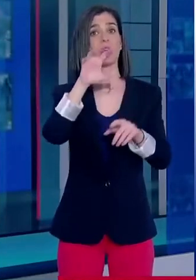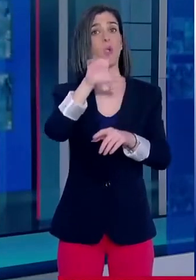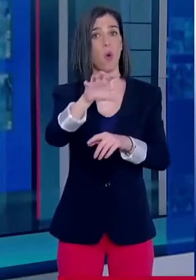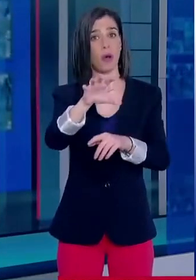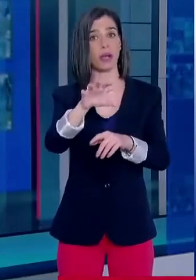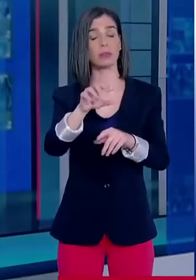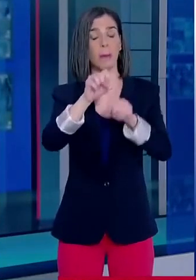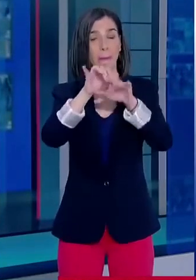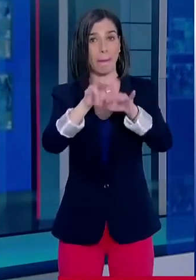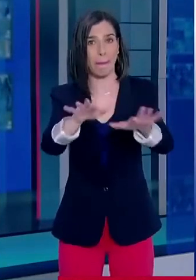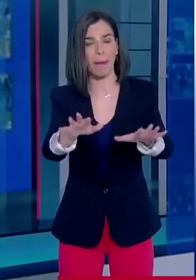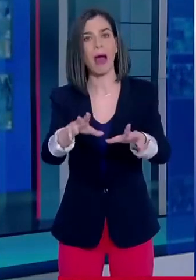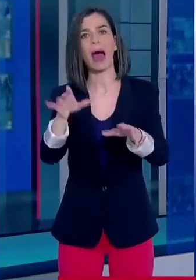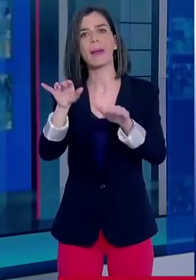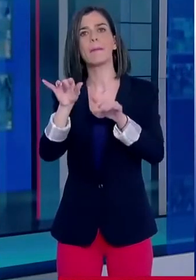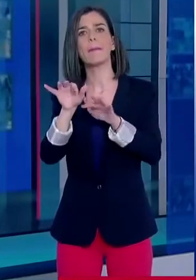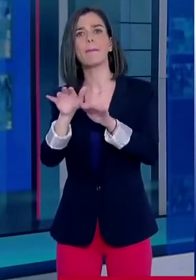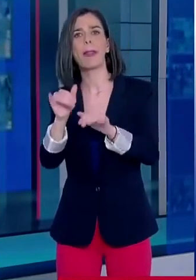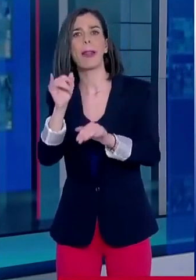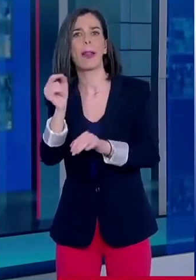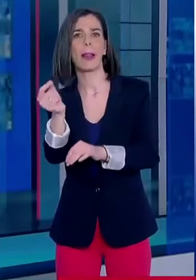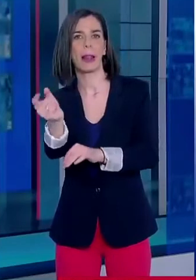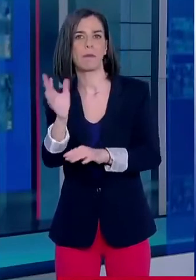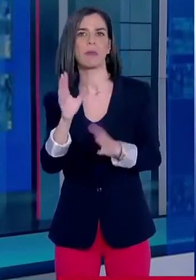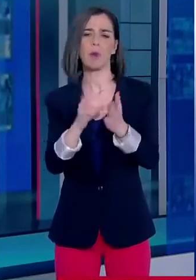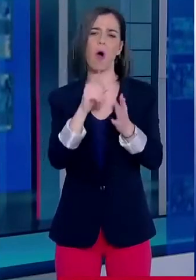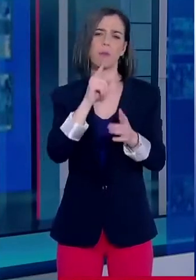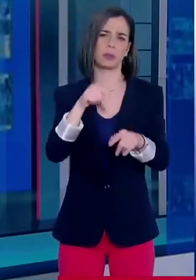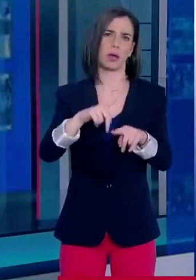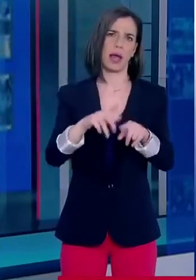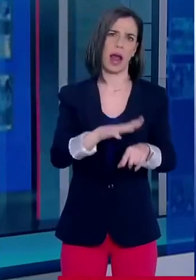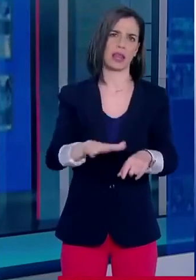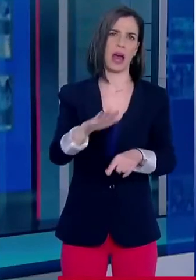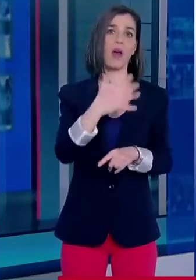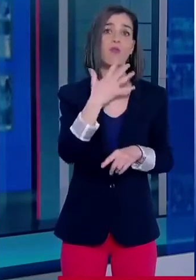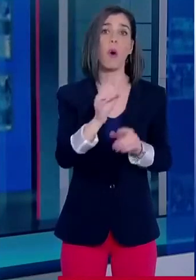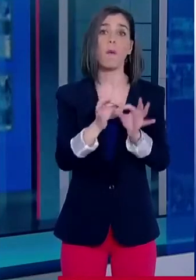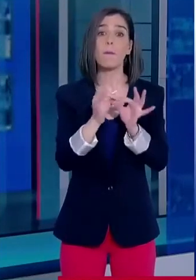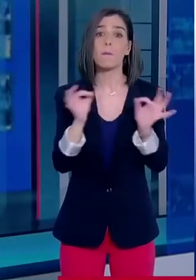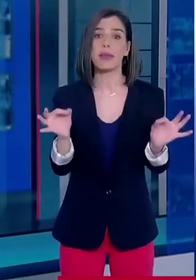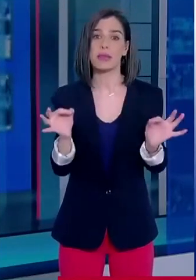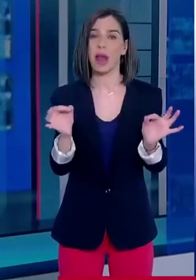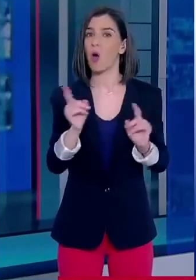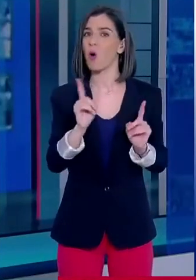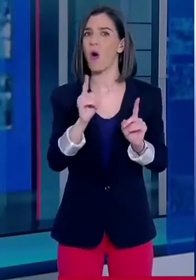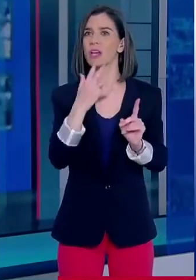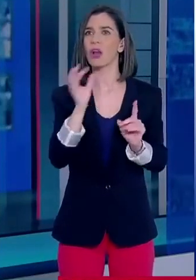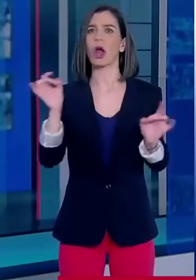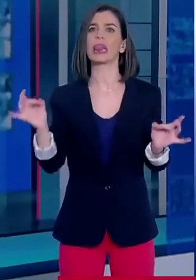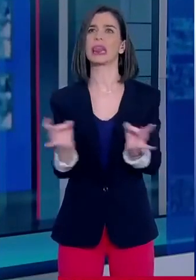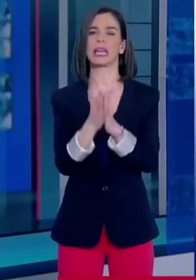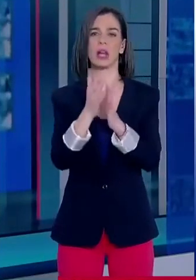πιο ευρέως, σε κάποιες χώρες λιγότερο. Όπως και η δικιά μας. Λόγω των μέτρων και όχι κάποιας